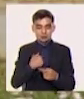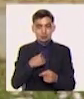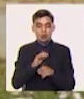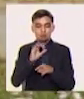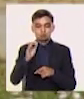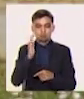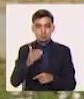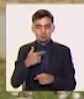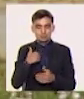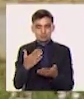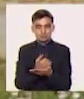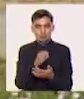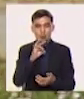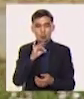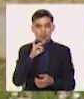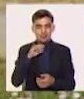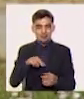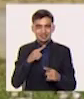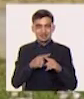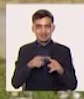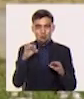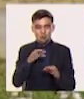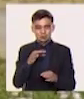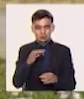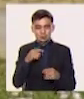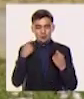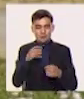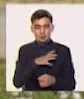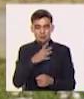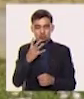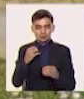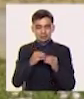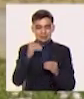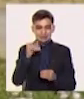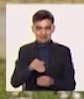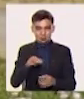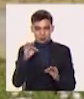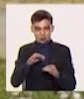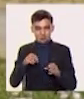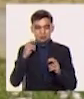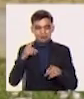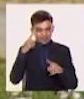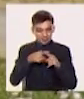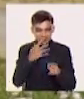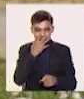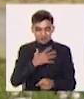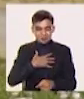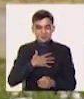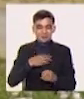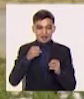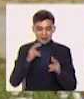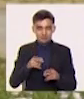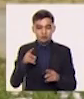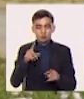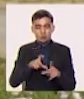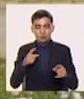Найдя объявление в OLX, где кислородный концентратор продавался за 410 тысяч, то есть уже наши родственники были